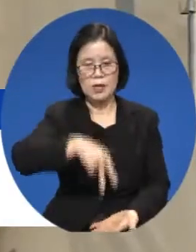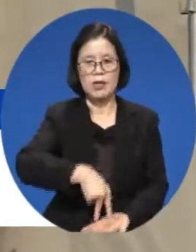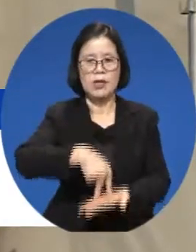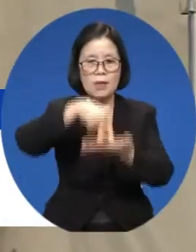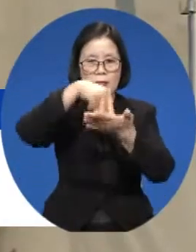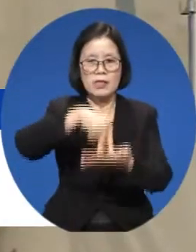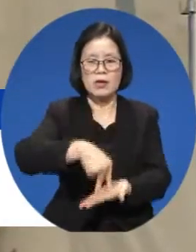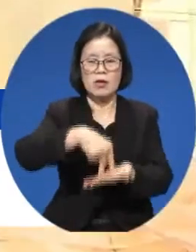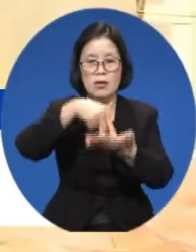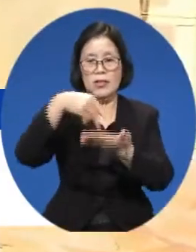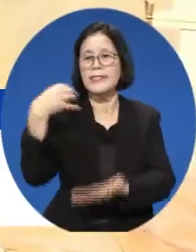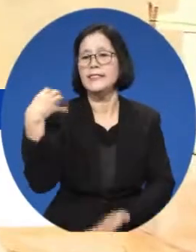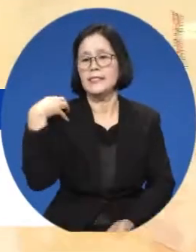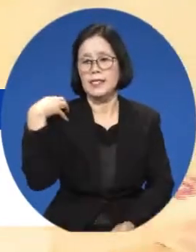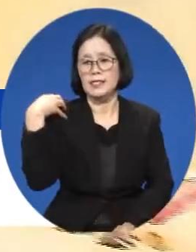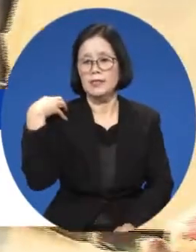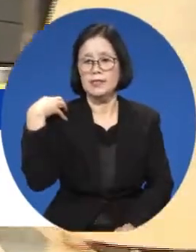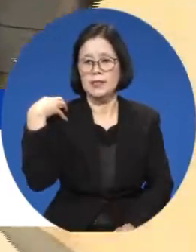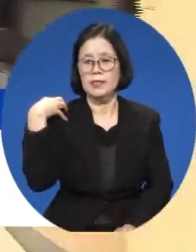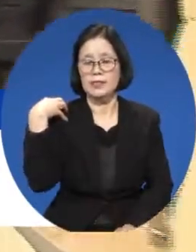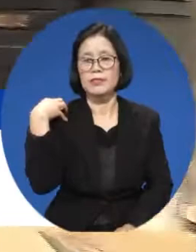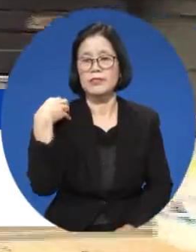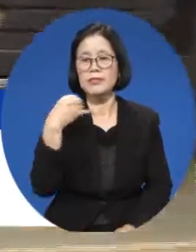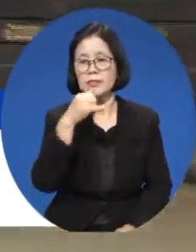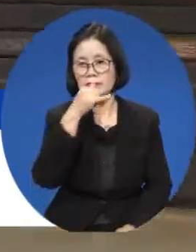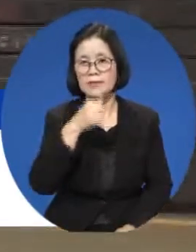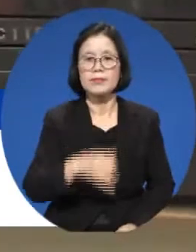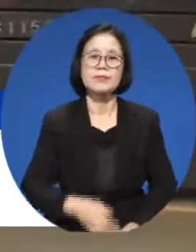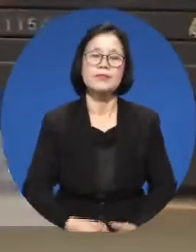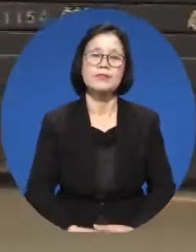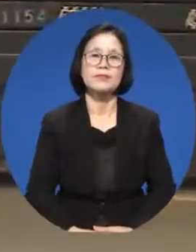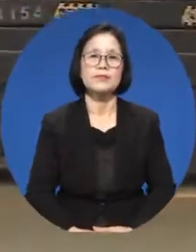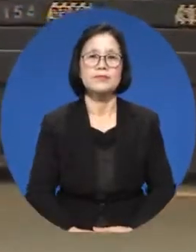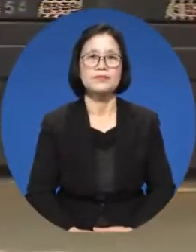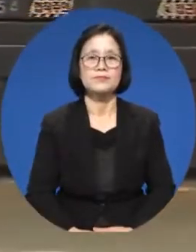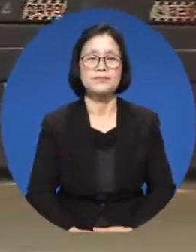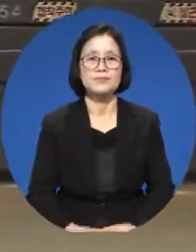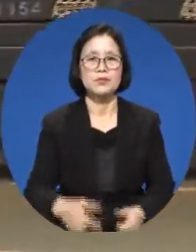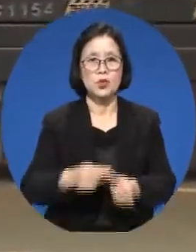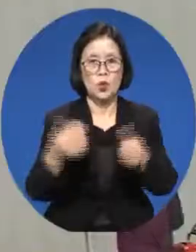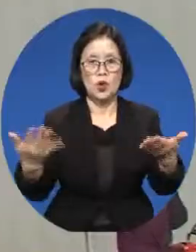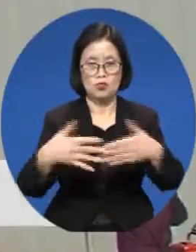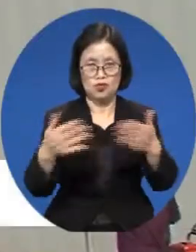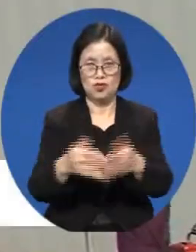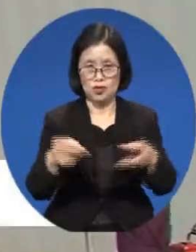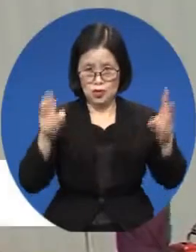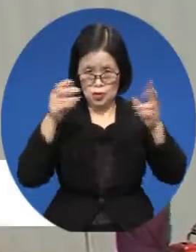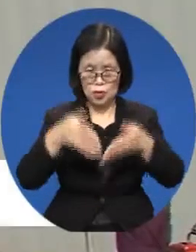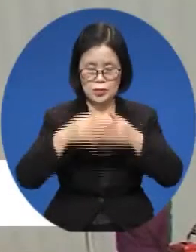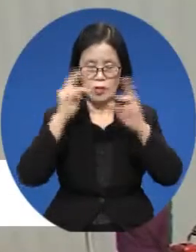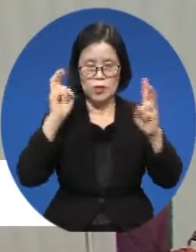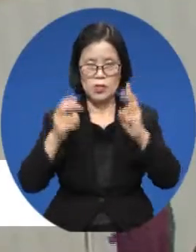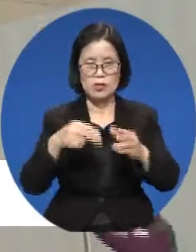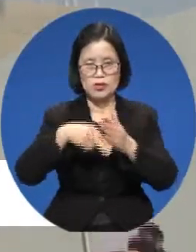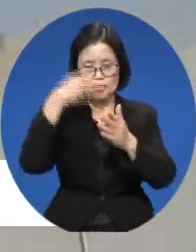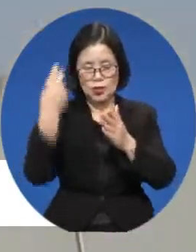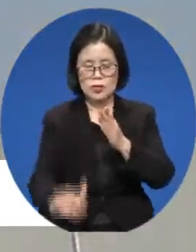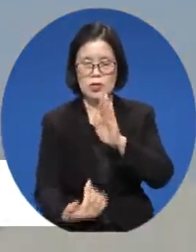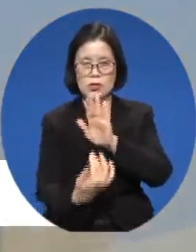현대 엘리베이터가 저기 책임을 지고 한다고. 고용부는 요진건설이 추락사고 예방을